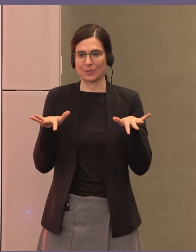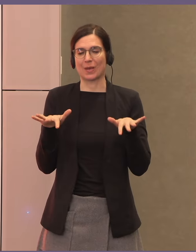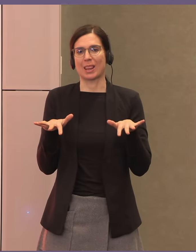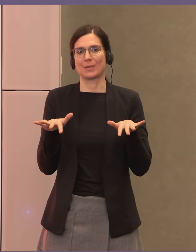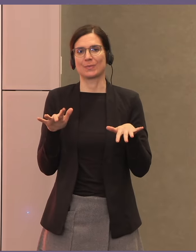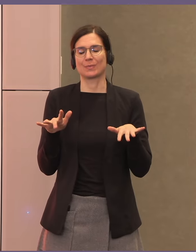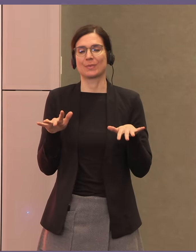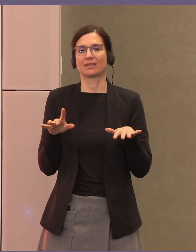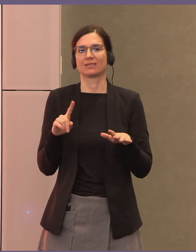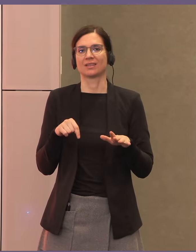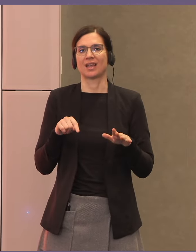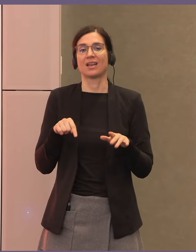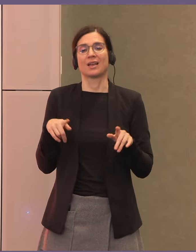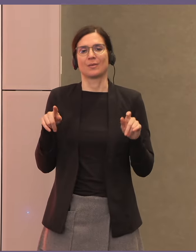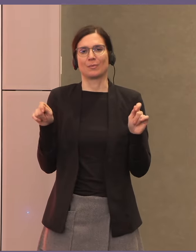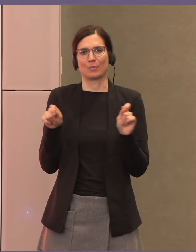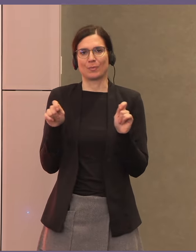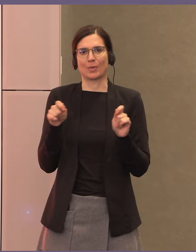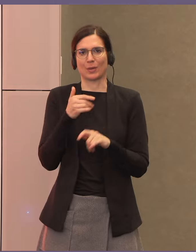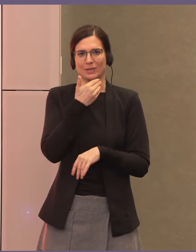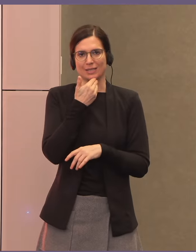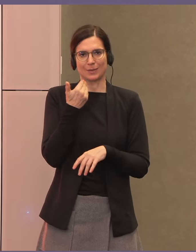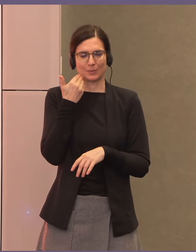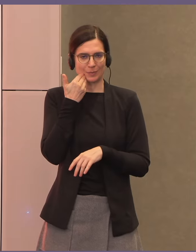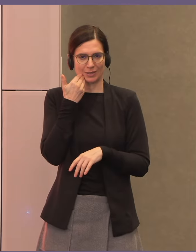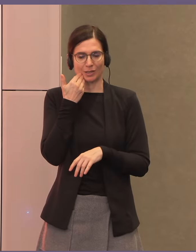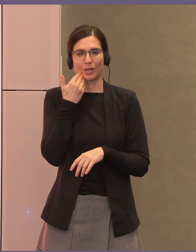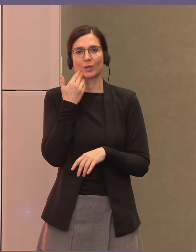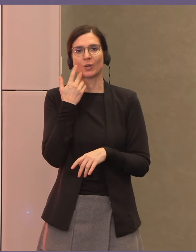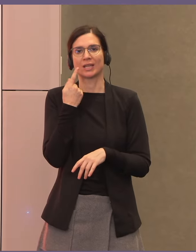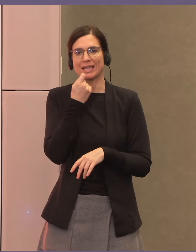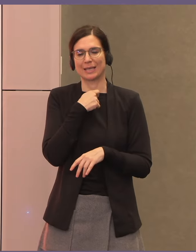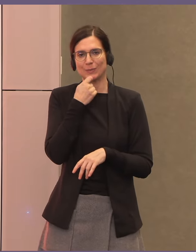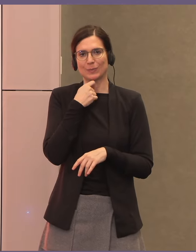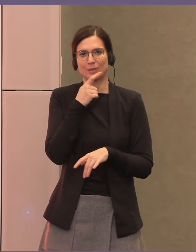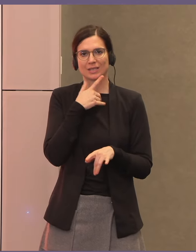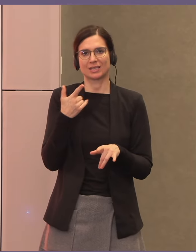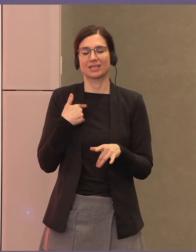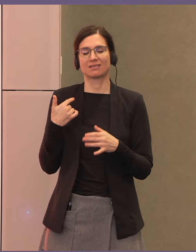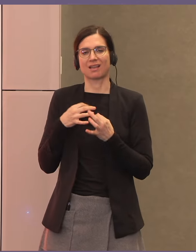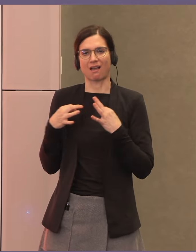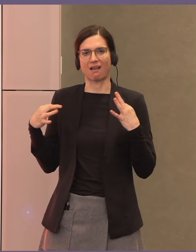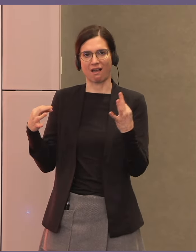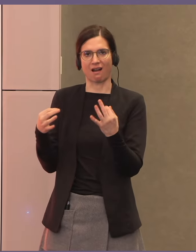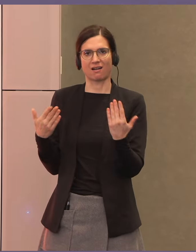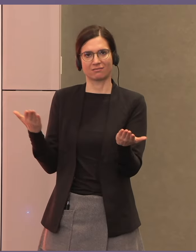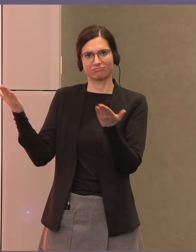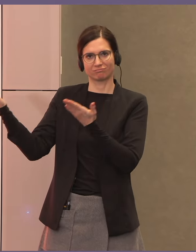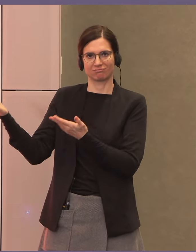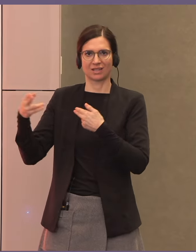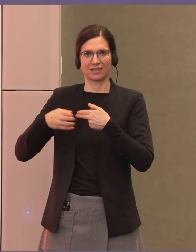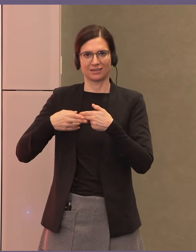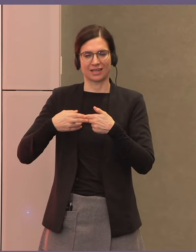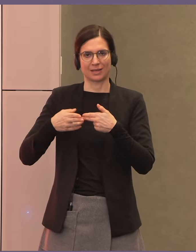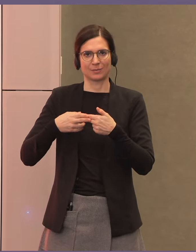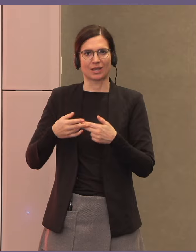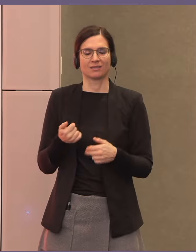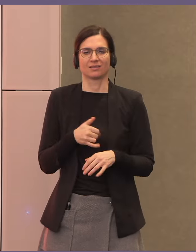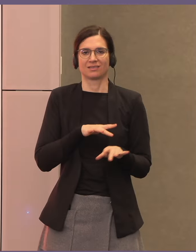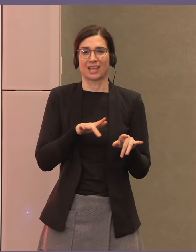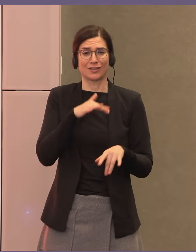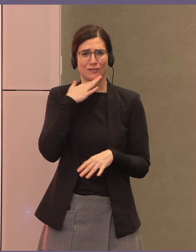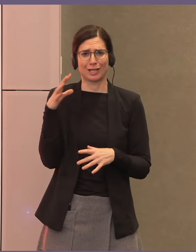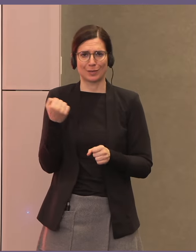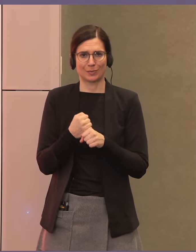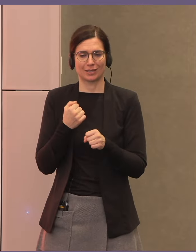zunächst zu einer Mittagspause wo es einen Imbiss in der Säulenhalle geben wird Sie sind betreut durch ganz ganz